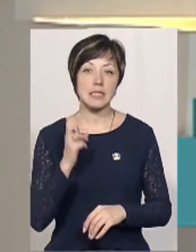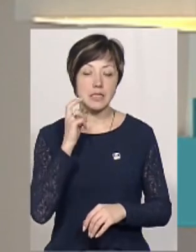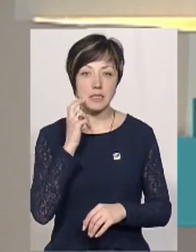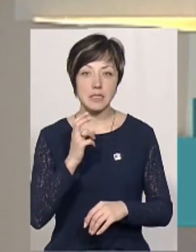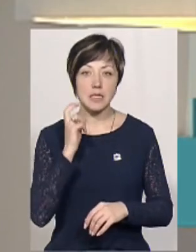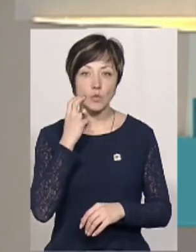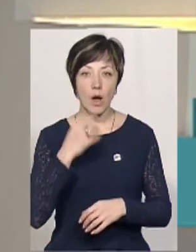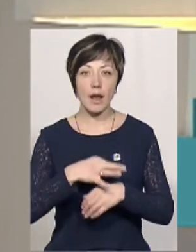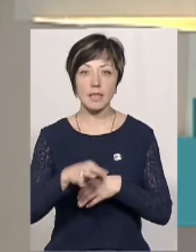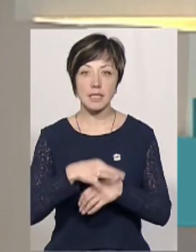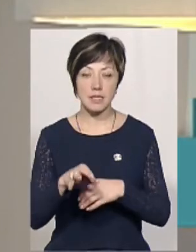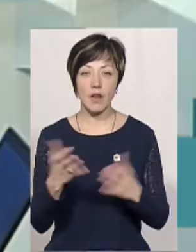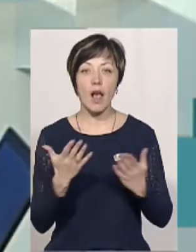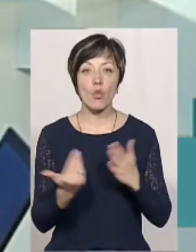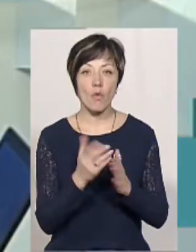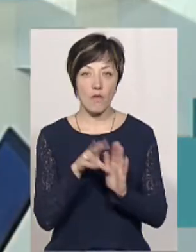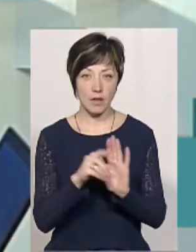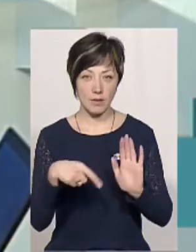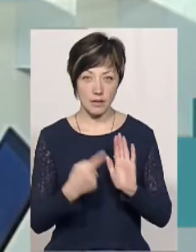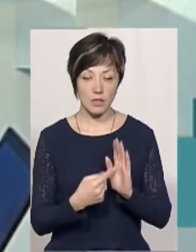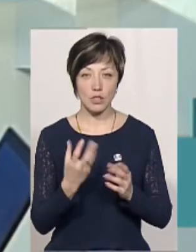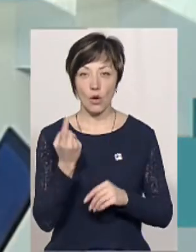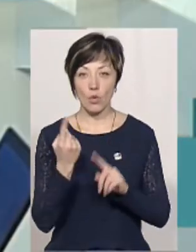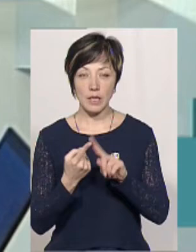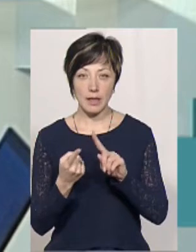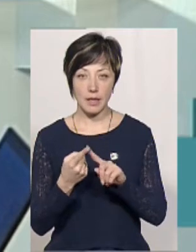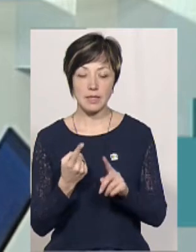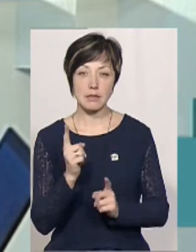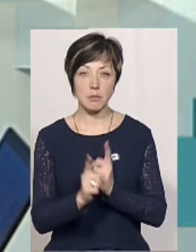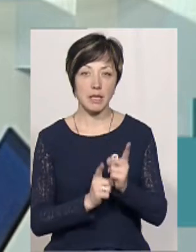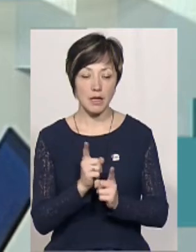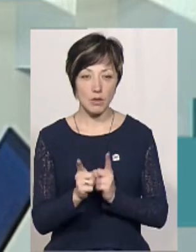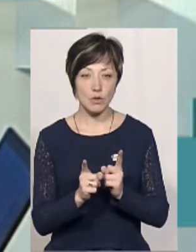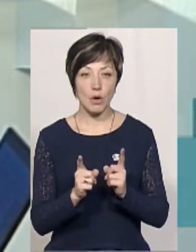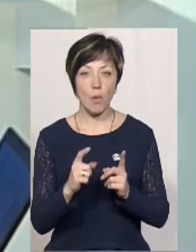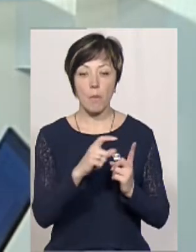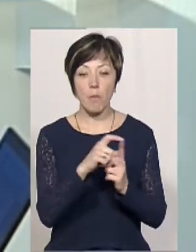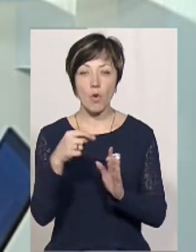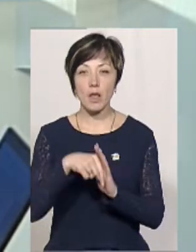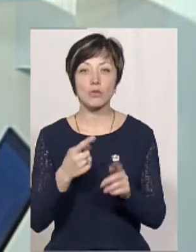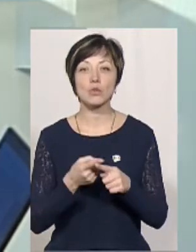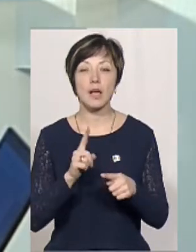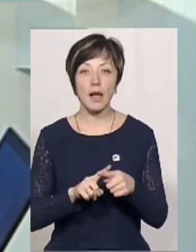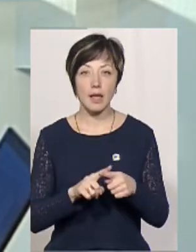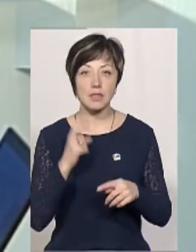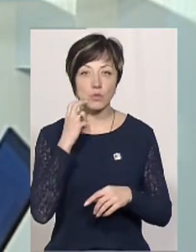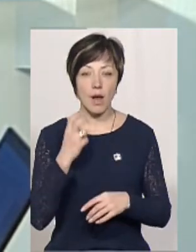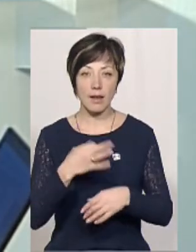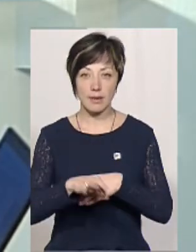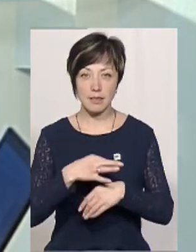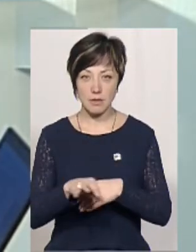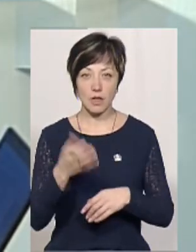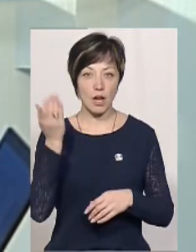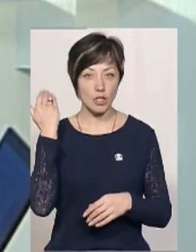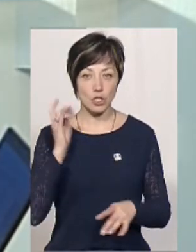які нововведення? Як я казала, ще одне нововведення, що це, в принципі, змінилося поняття, що таке сексуальне насильство, оскільки раніше